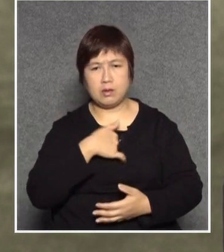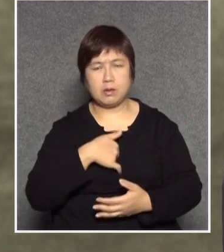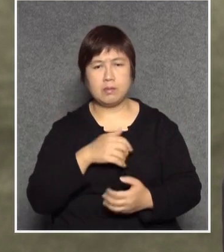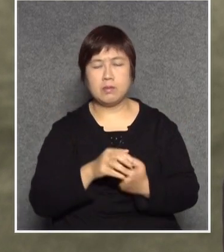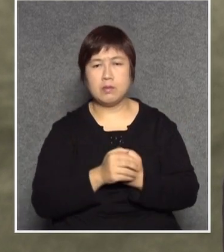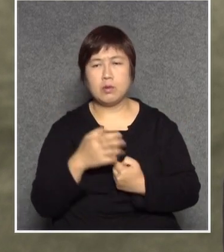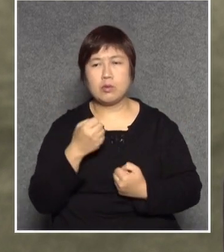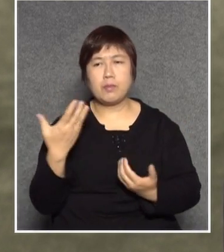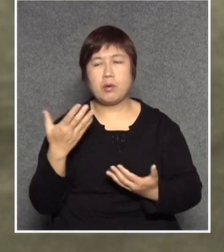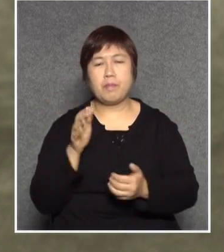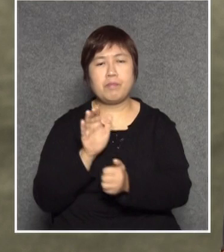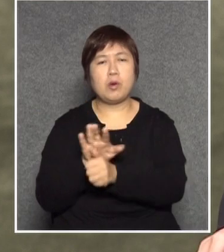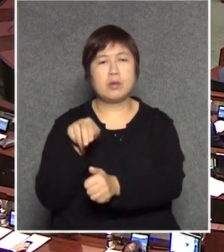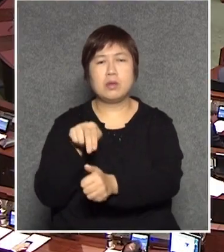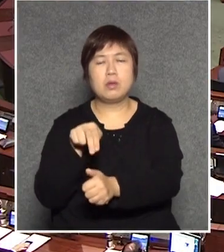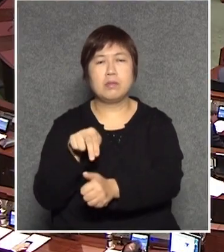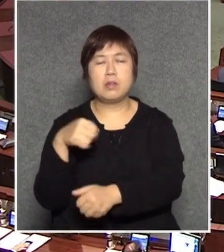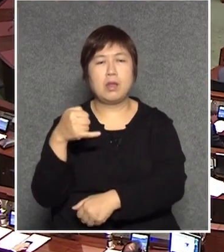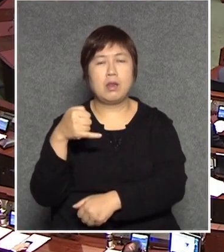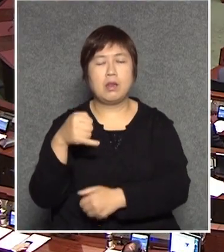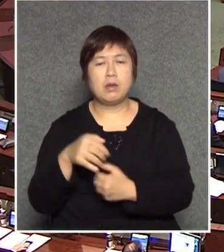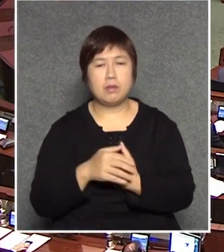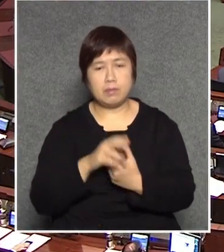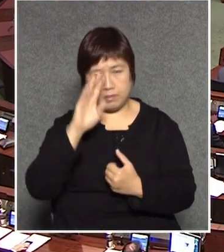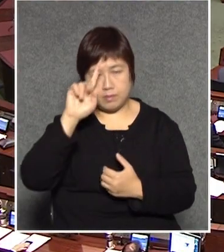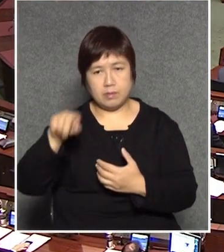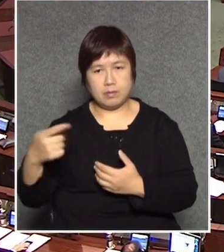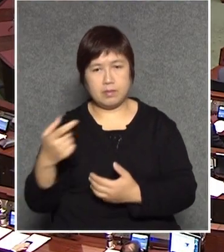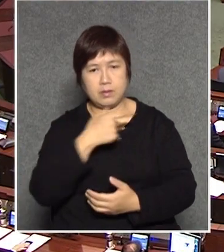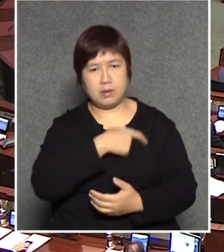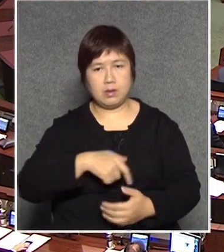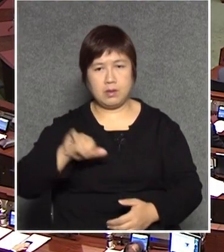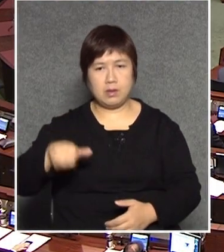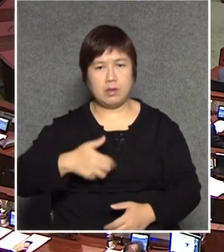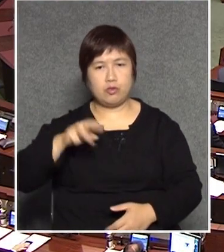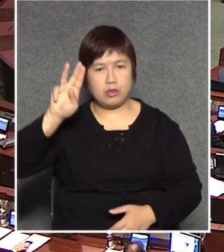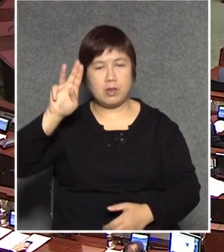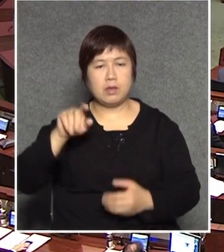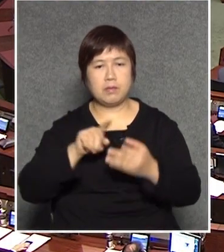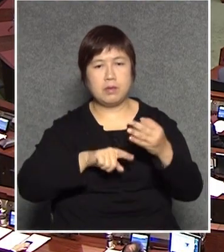權為你監誓。請下一位議員宣誓，劉小麗議員。